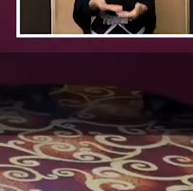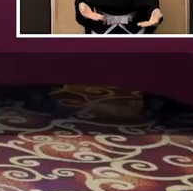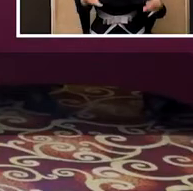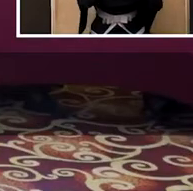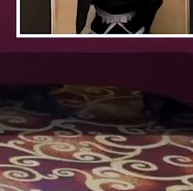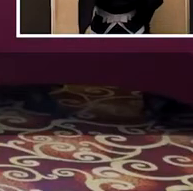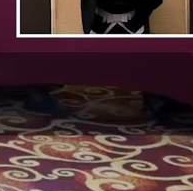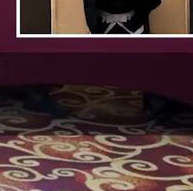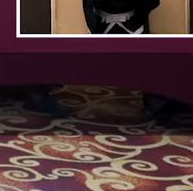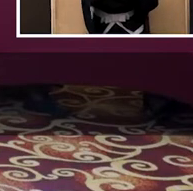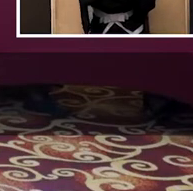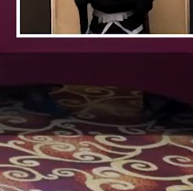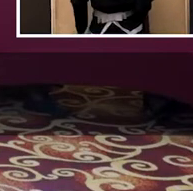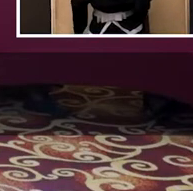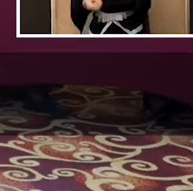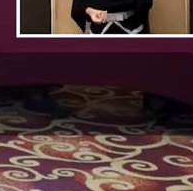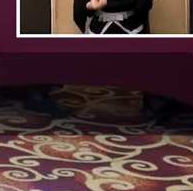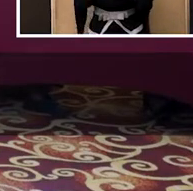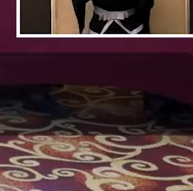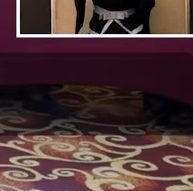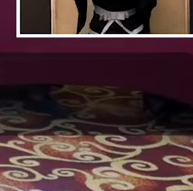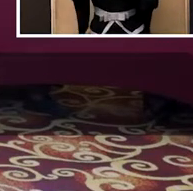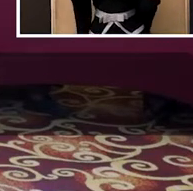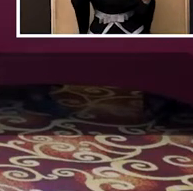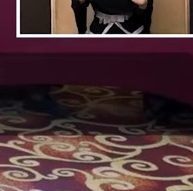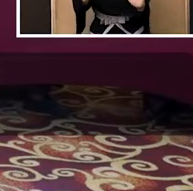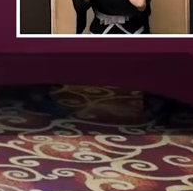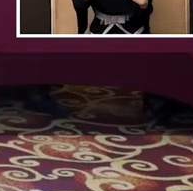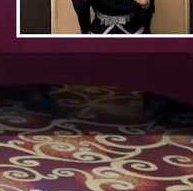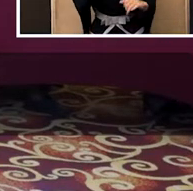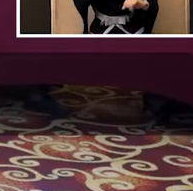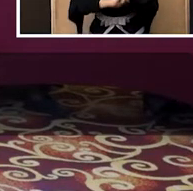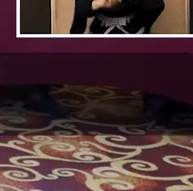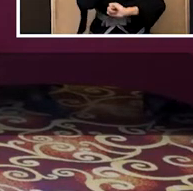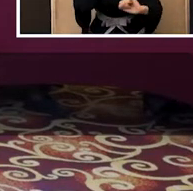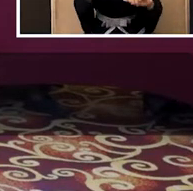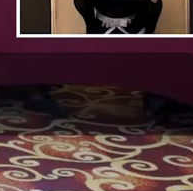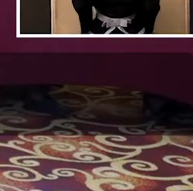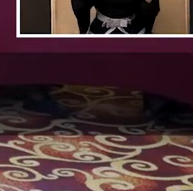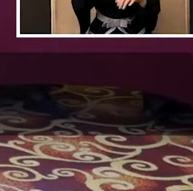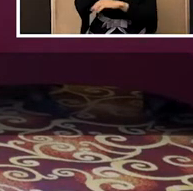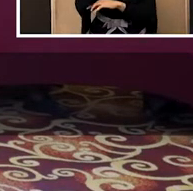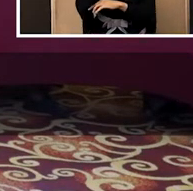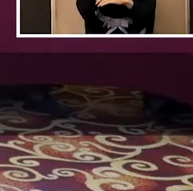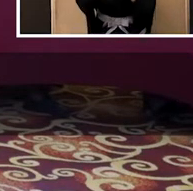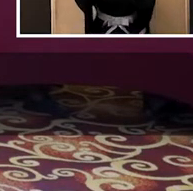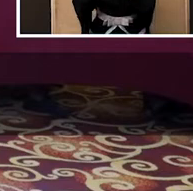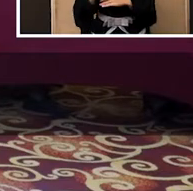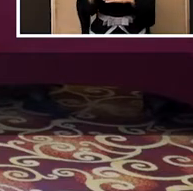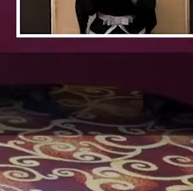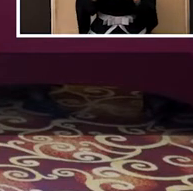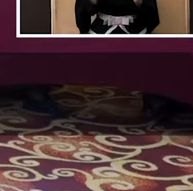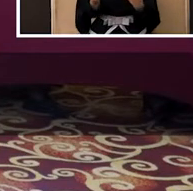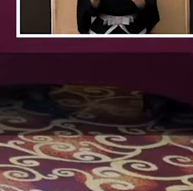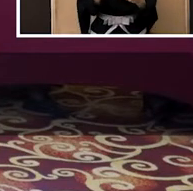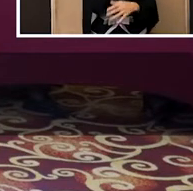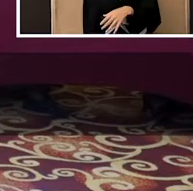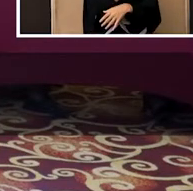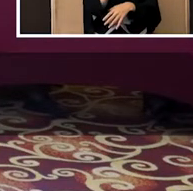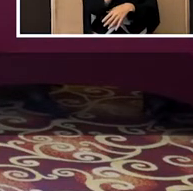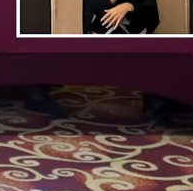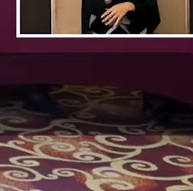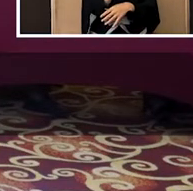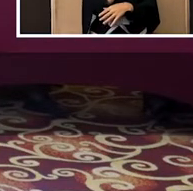stabil dan tidak dalam kondisi Relax ketika dia melakukan tindak pidana maka pertanggung Kewajiban pidananya adalah sama